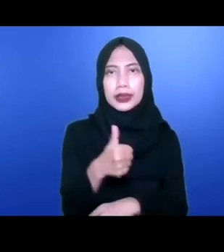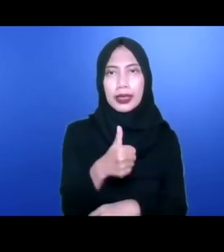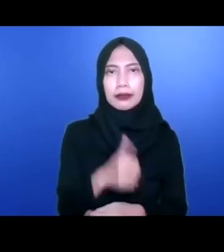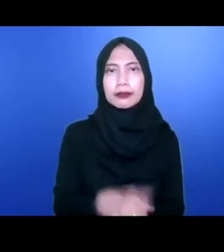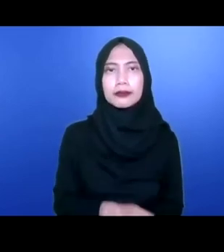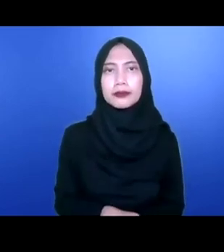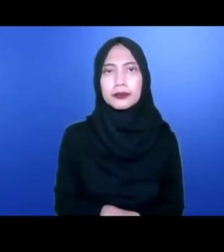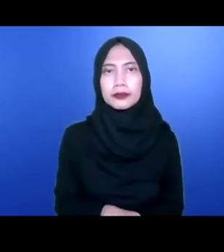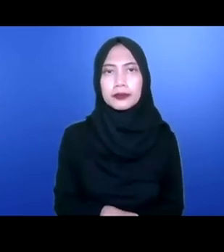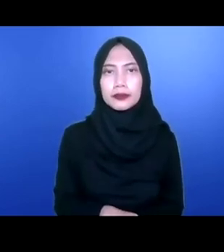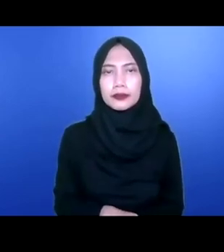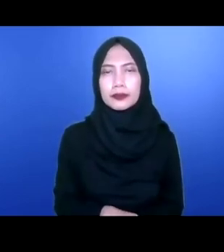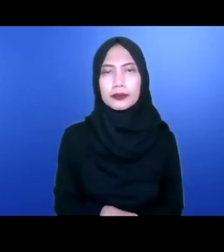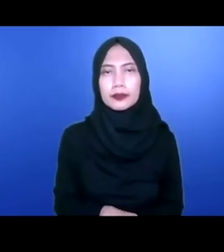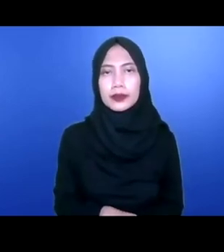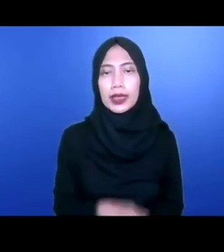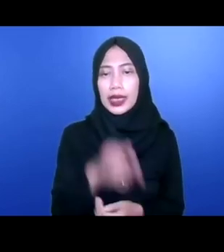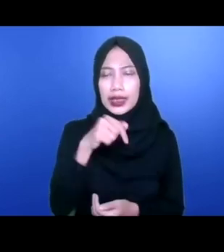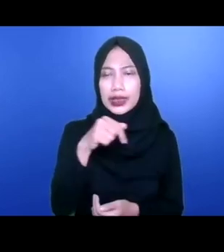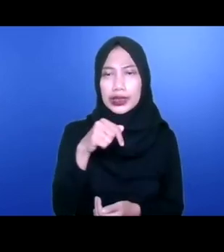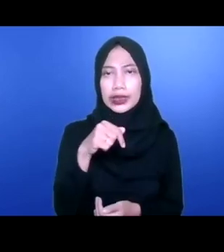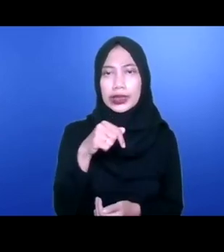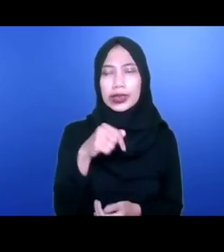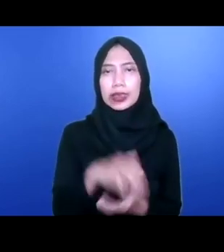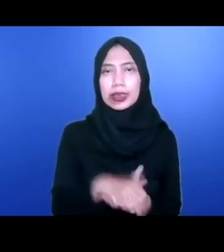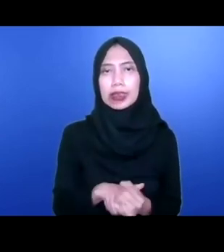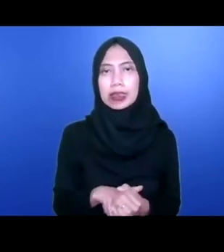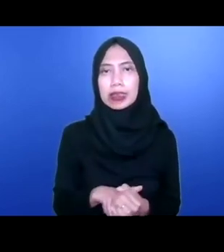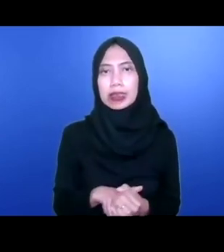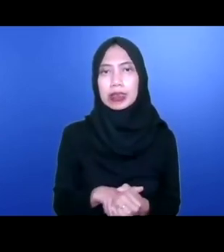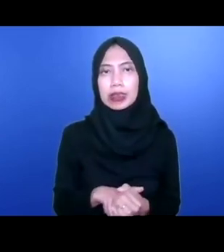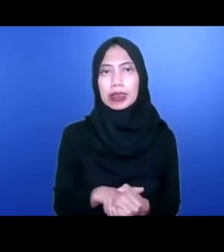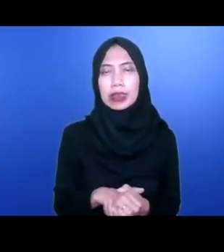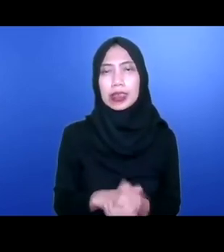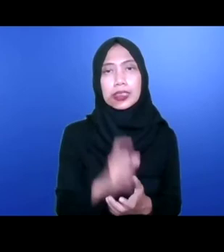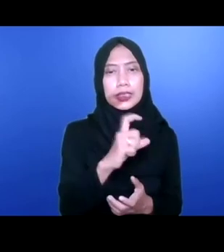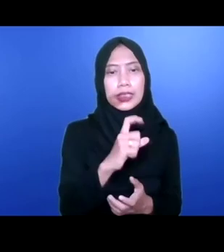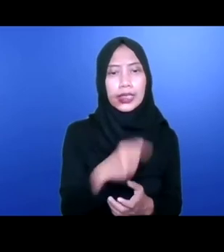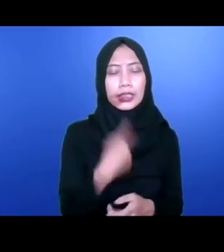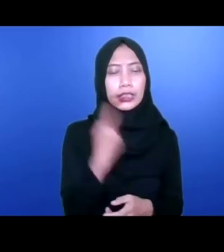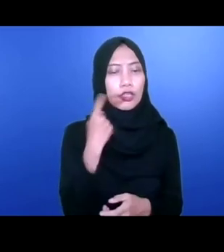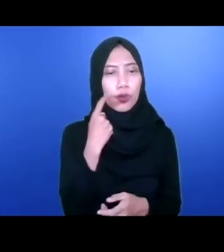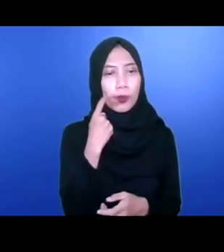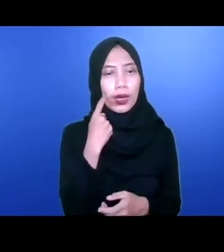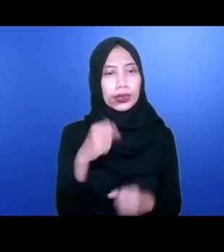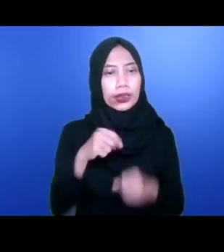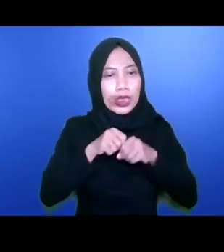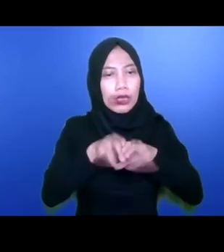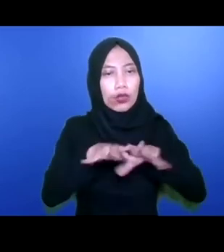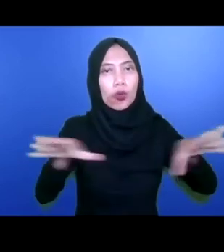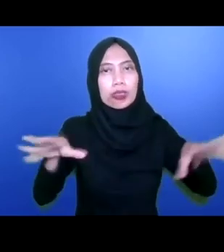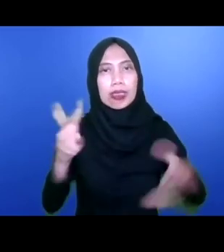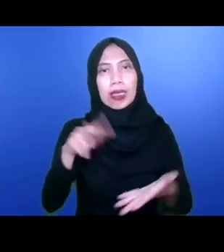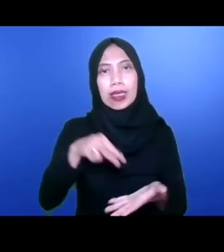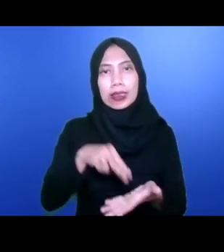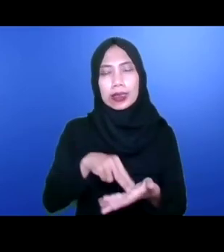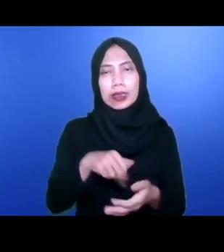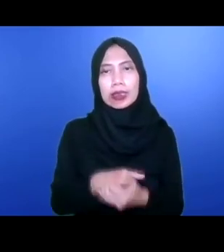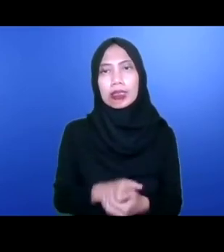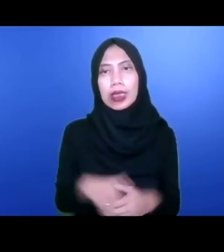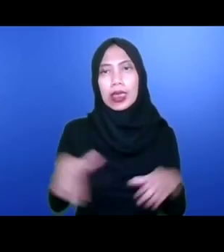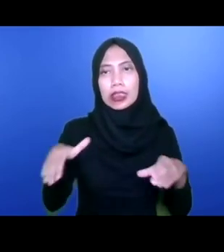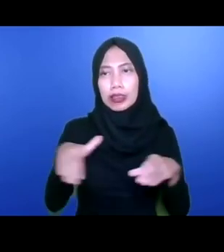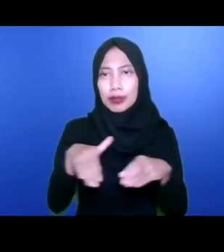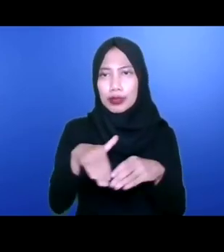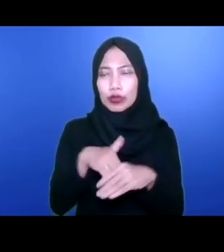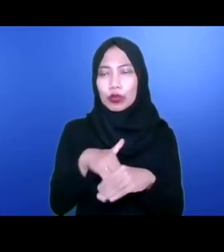Ini model-model yang kita lagi coba eskalasi, kami perbesar. Termasuk model-model edukasi. Jadi kami banyak lakukan edukasi,